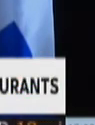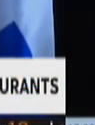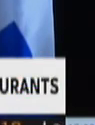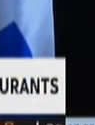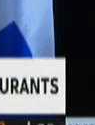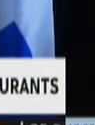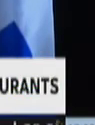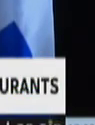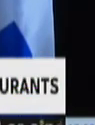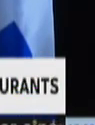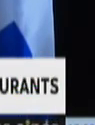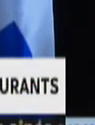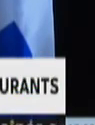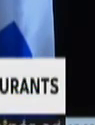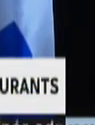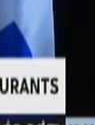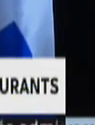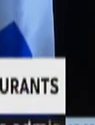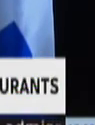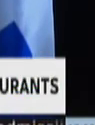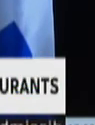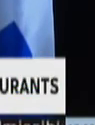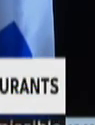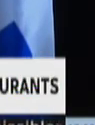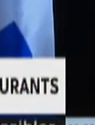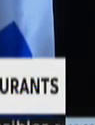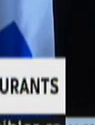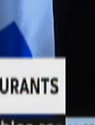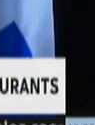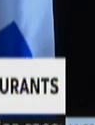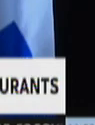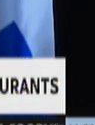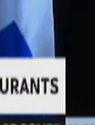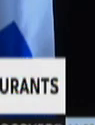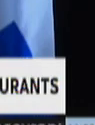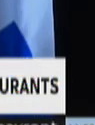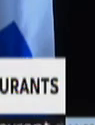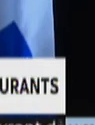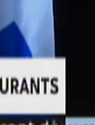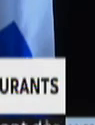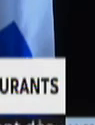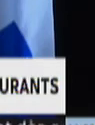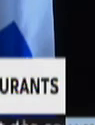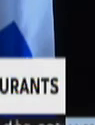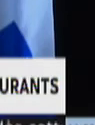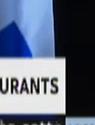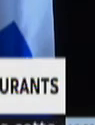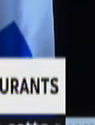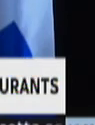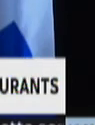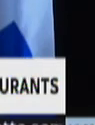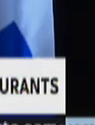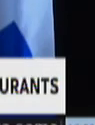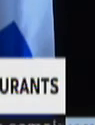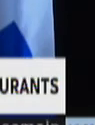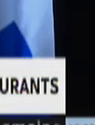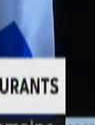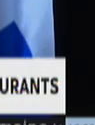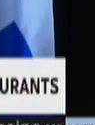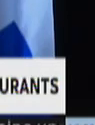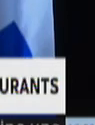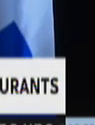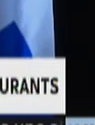à compter de jeudi, et ce, dans les grandes régions du Québec. Je veux donc rassurer la population